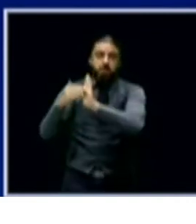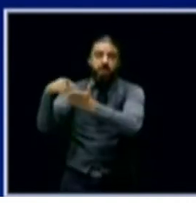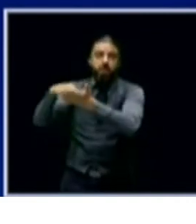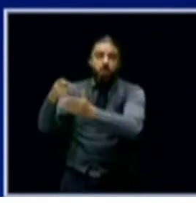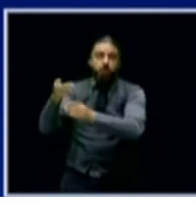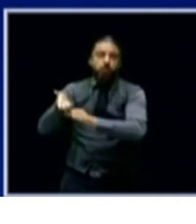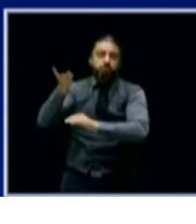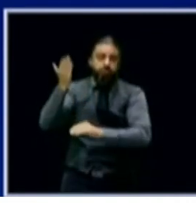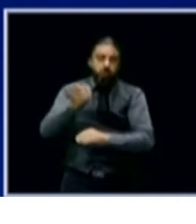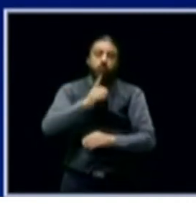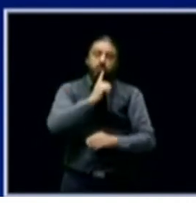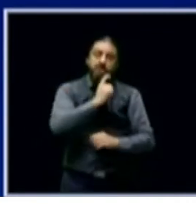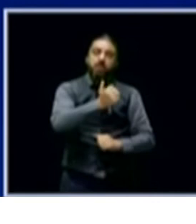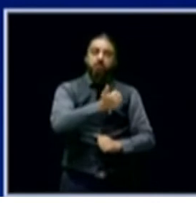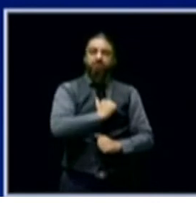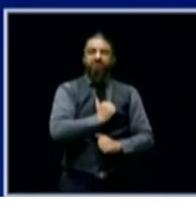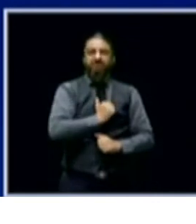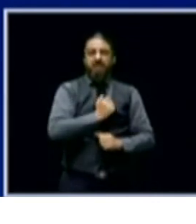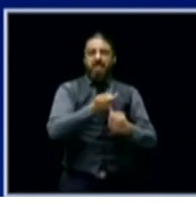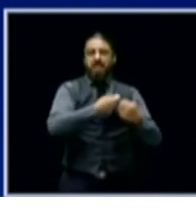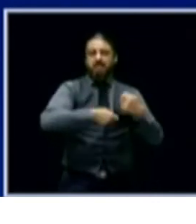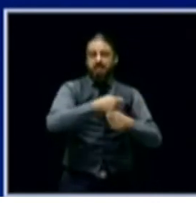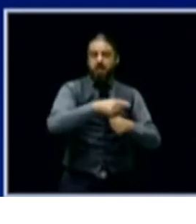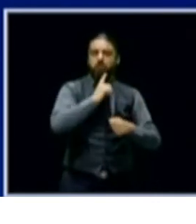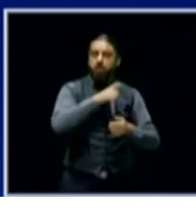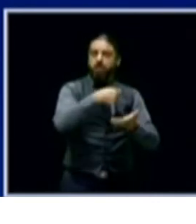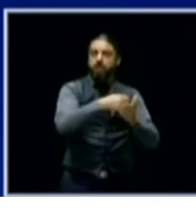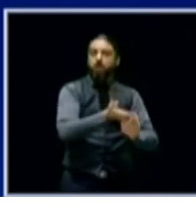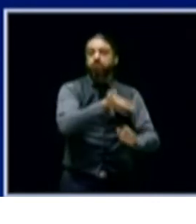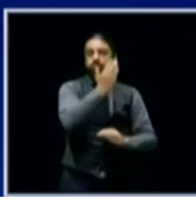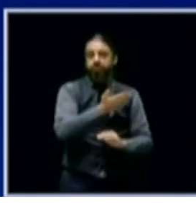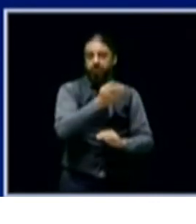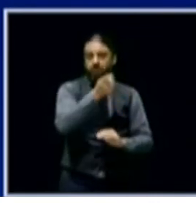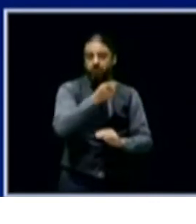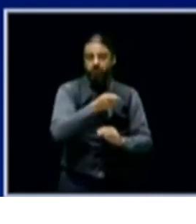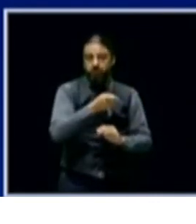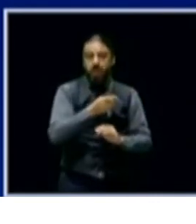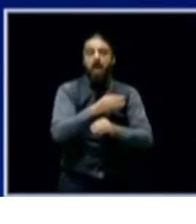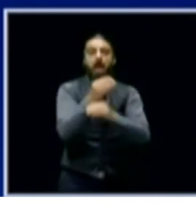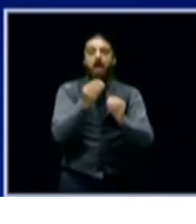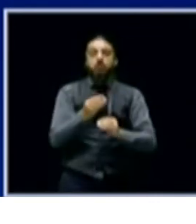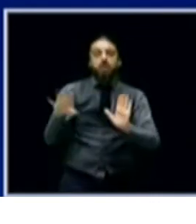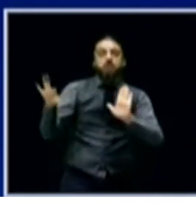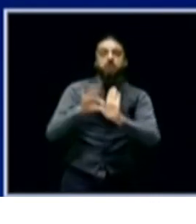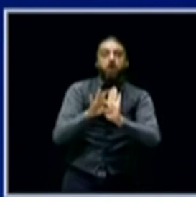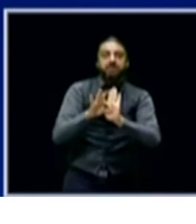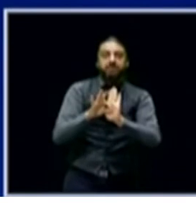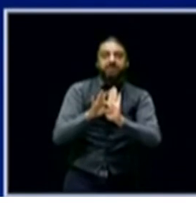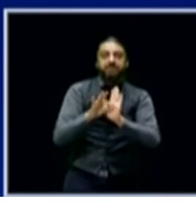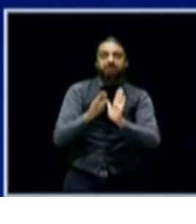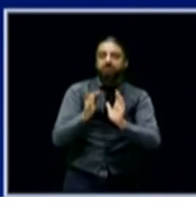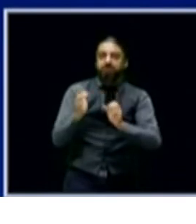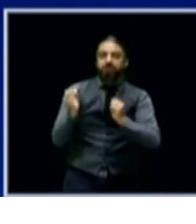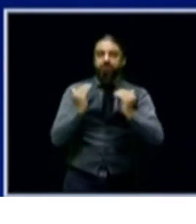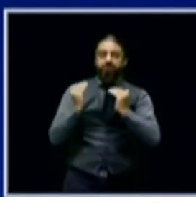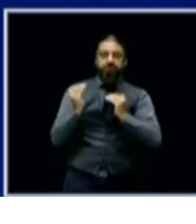είναι πρωτίστως πολύ ακριβή για τους εργοδότες. Με αποτέλεσμα να μην υπάρχει τόσο κίνητρο στην πρόσληψη. Αυτός